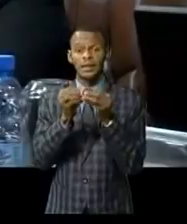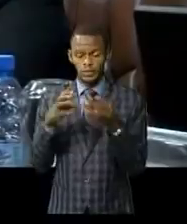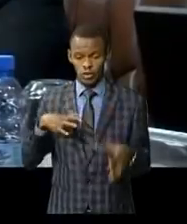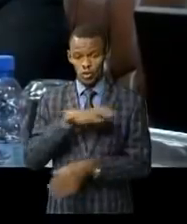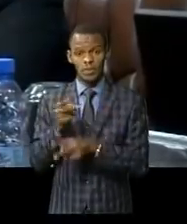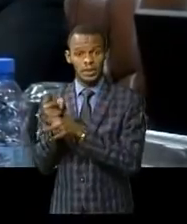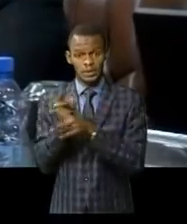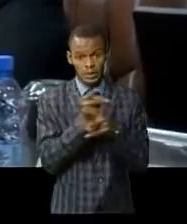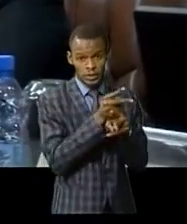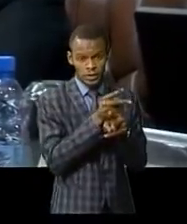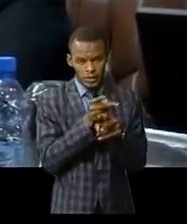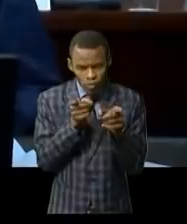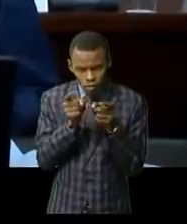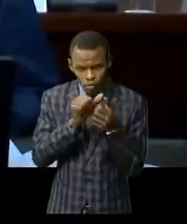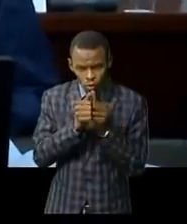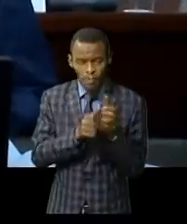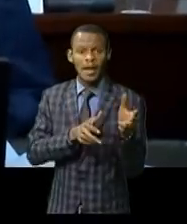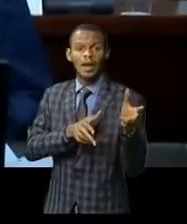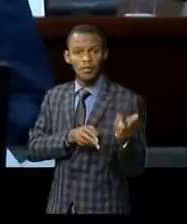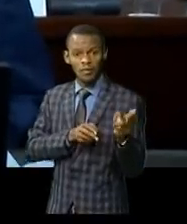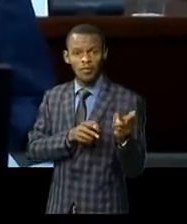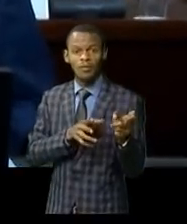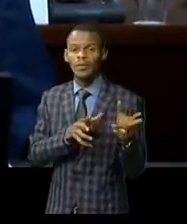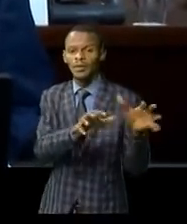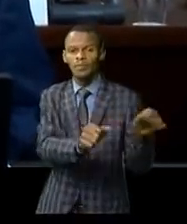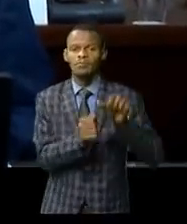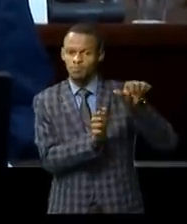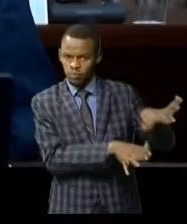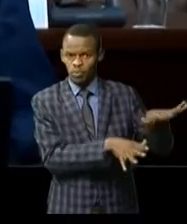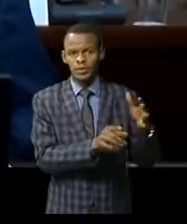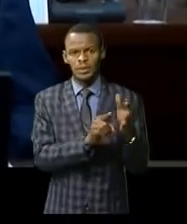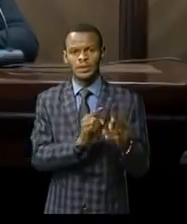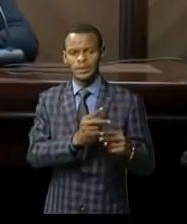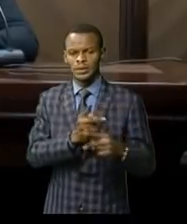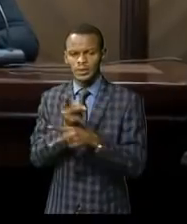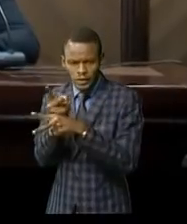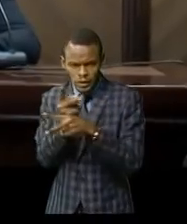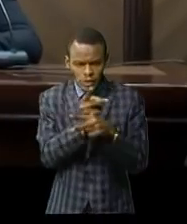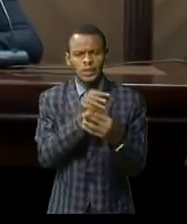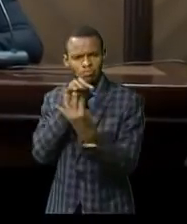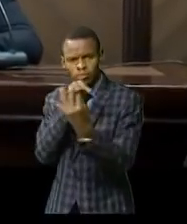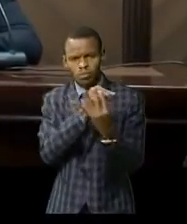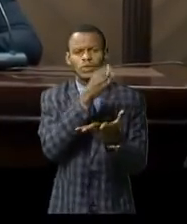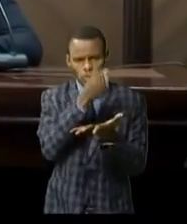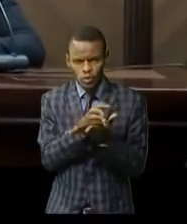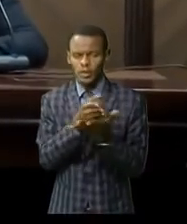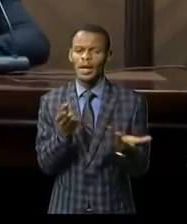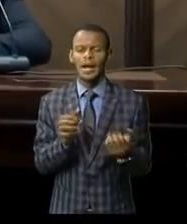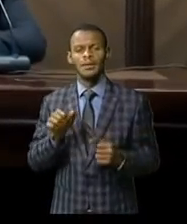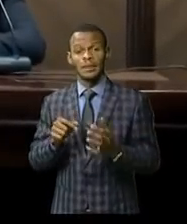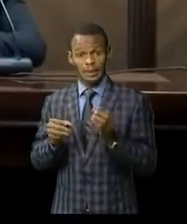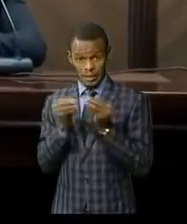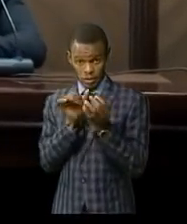mobilisation, relèvement communautaire et stabilisation PDDRCS. Présidée par le chef de l'État